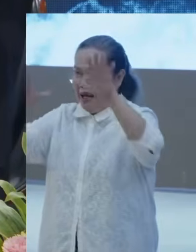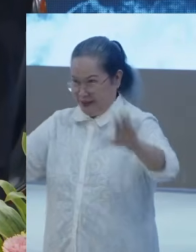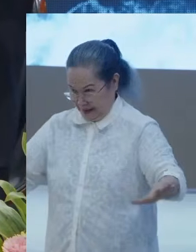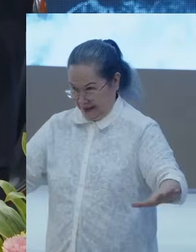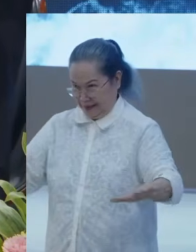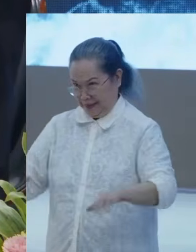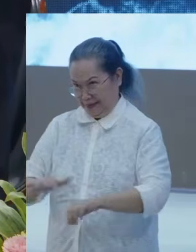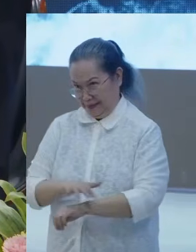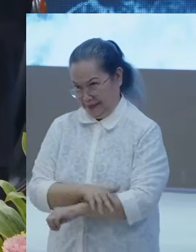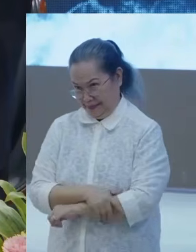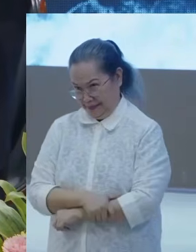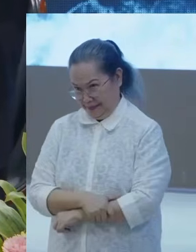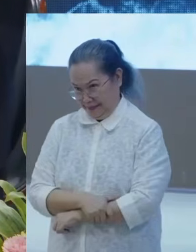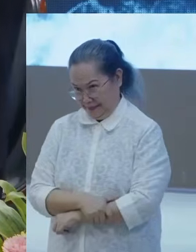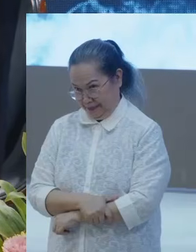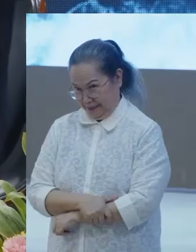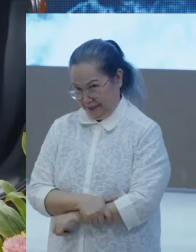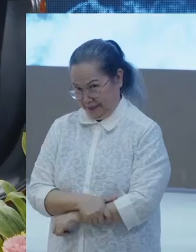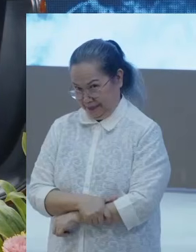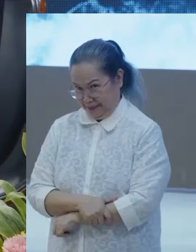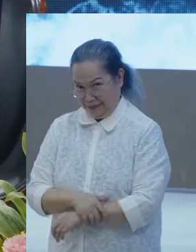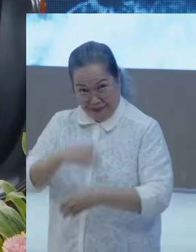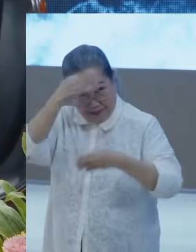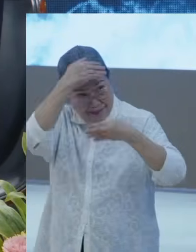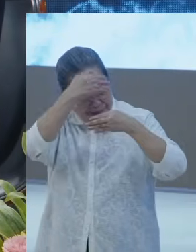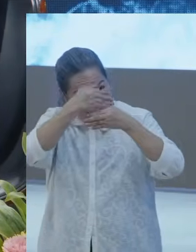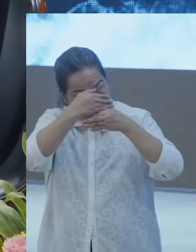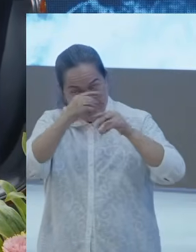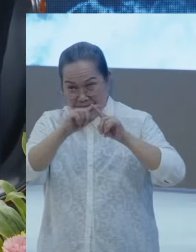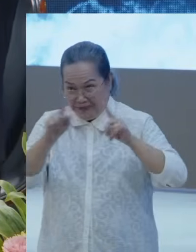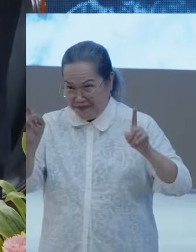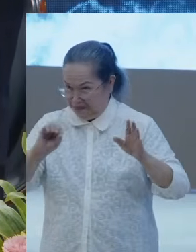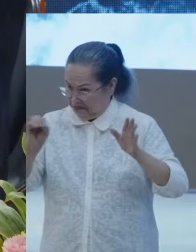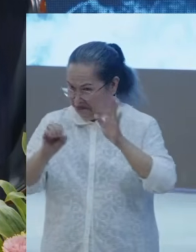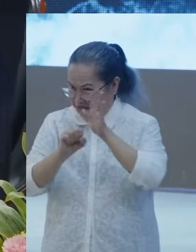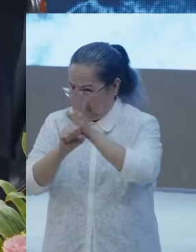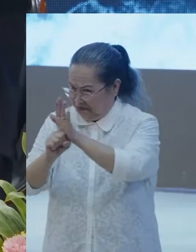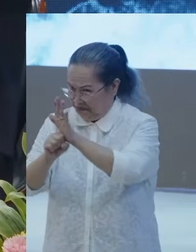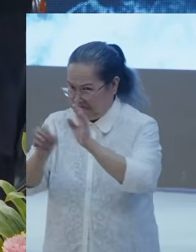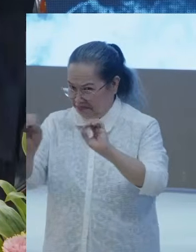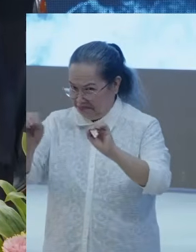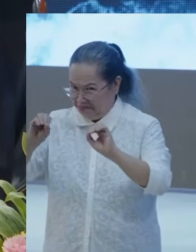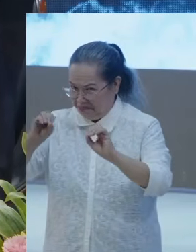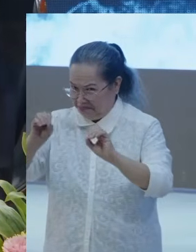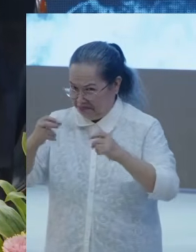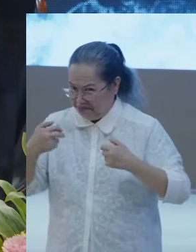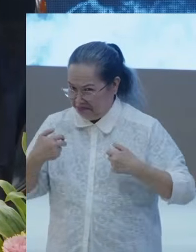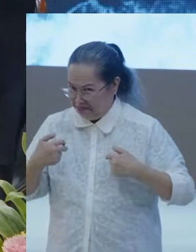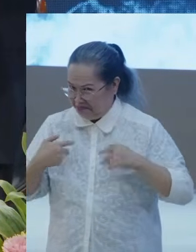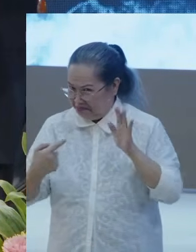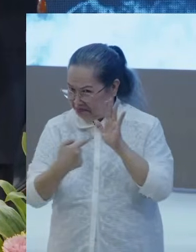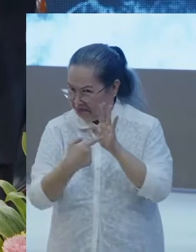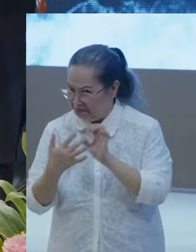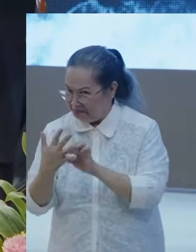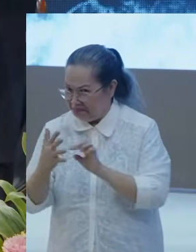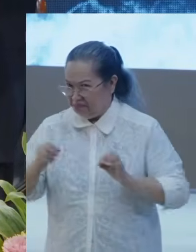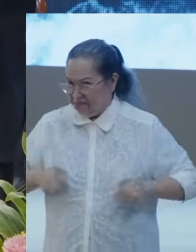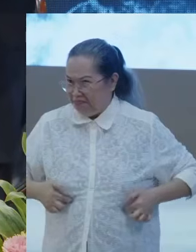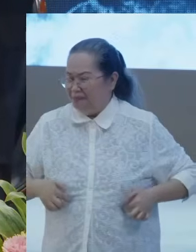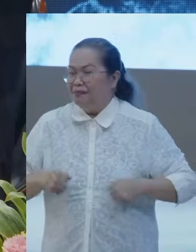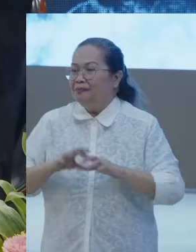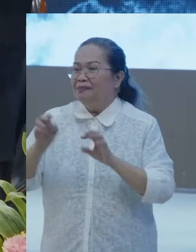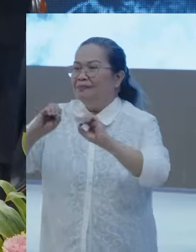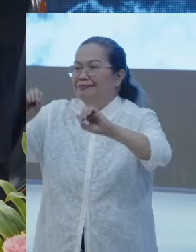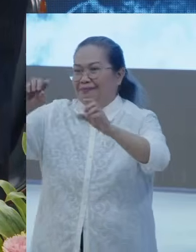Blessed are those who have not seen, no signs, no wonders, and yet